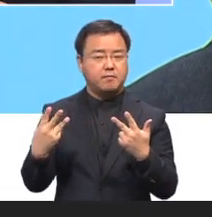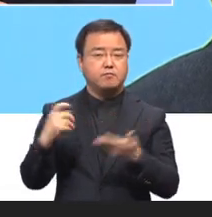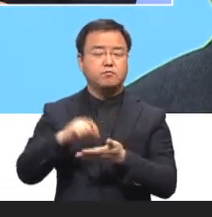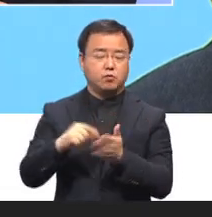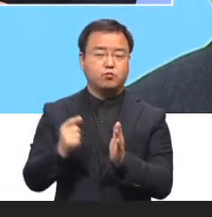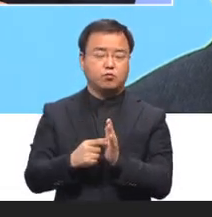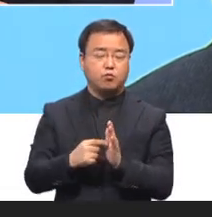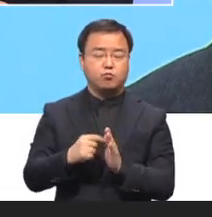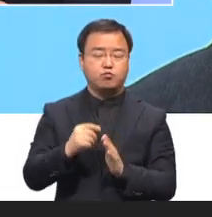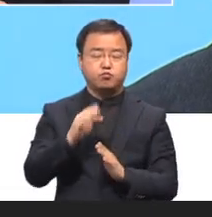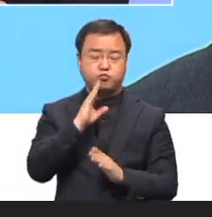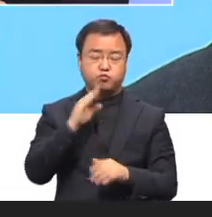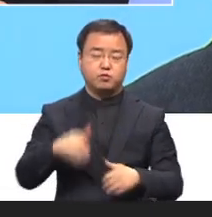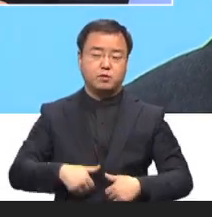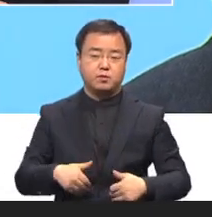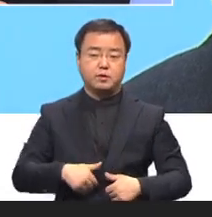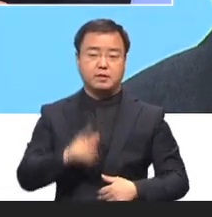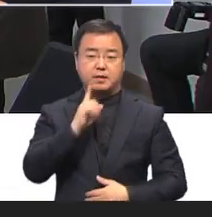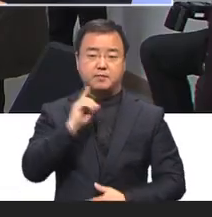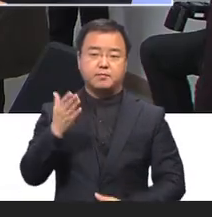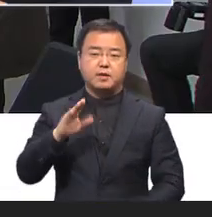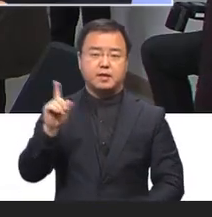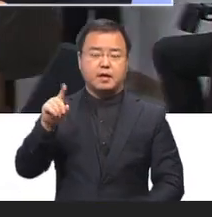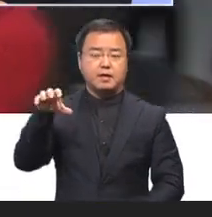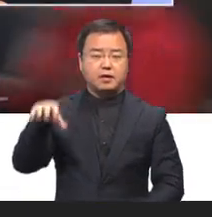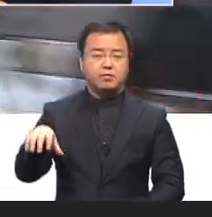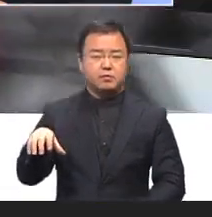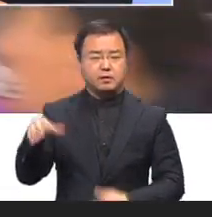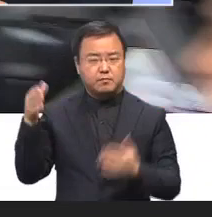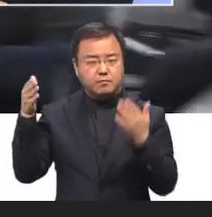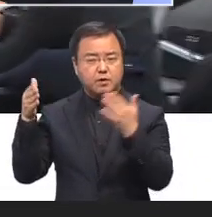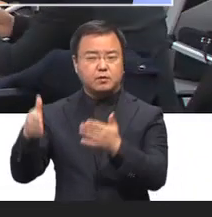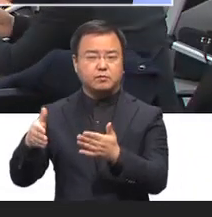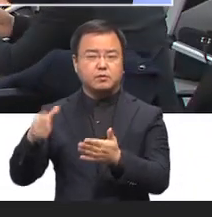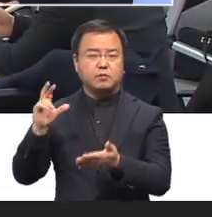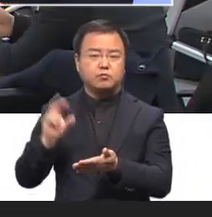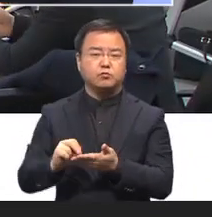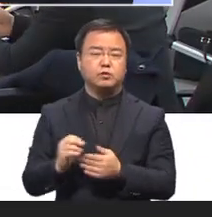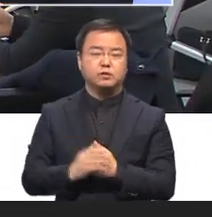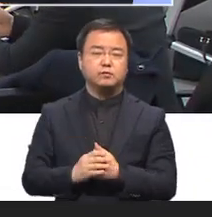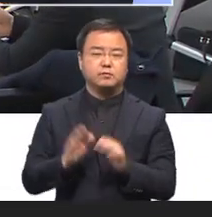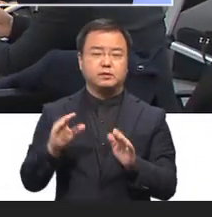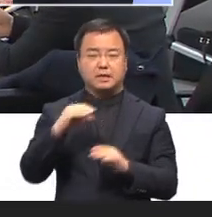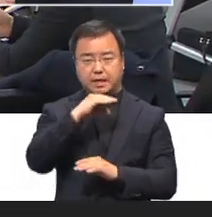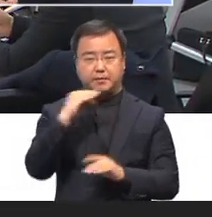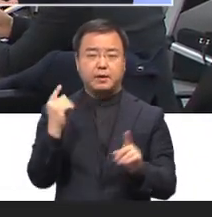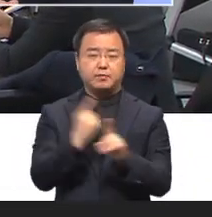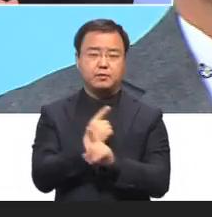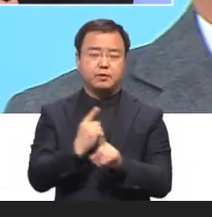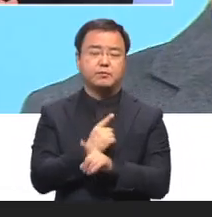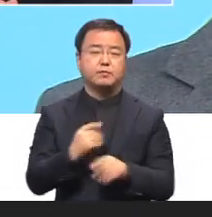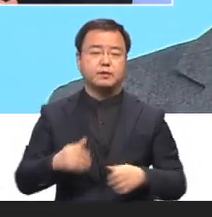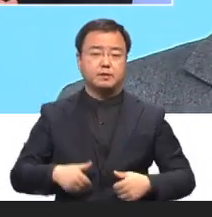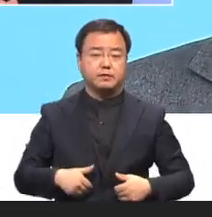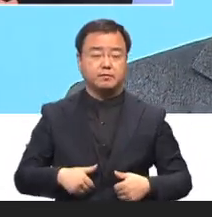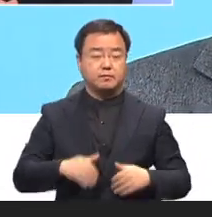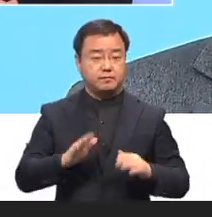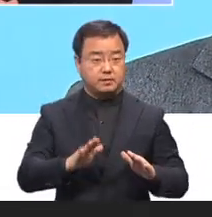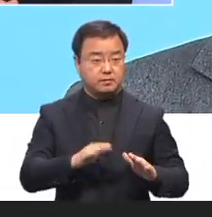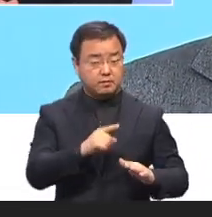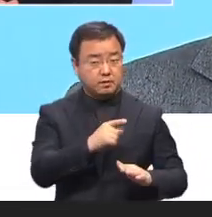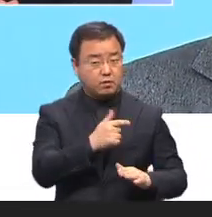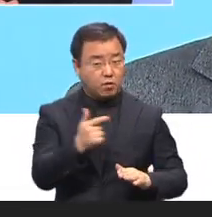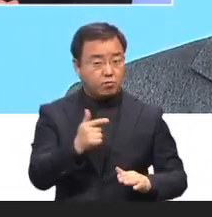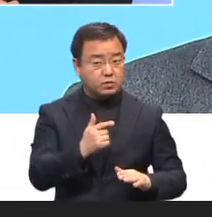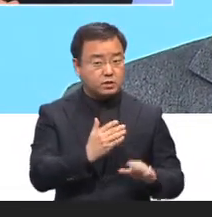보고 있는데 어느 한쪽으로 치우친 것은 문제가 있고요. 네. 이게 좀 바로 잡힐 때가 된 거는 같습니다. 교수님도 지금 너무 치우치고